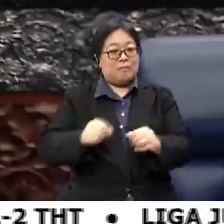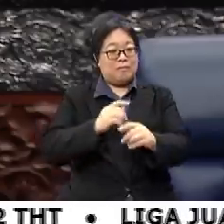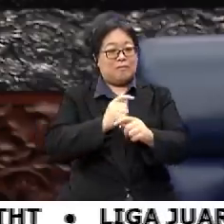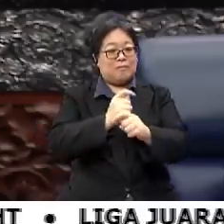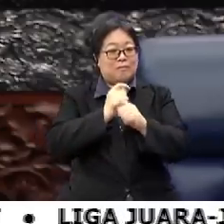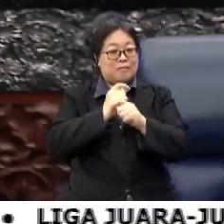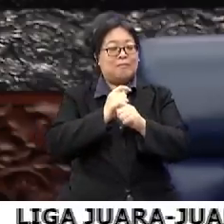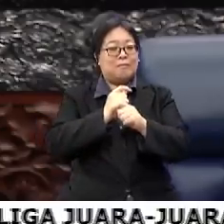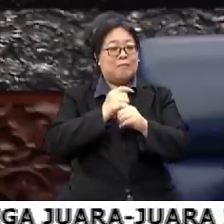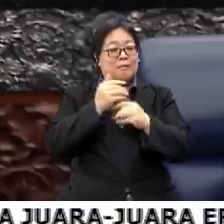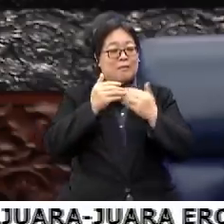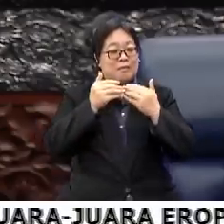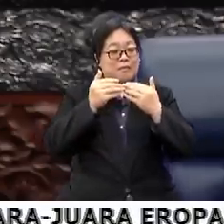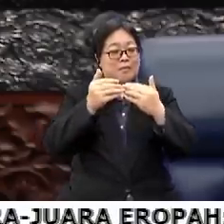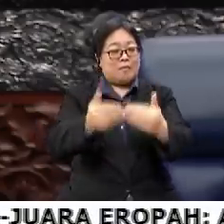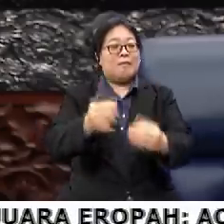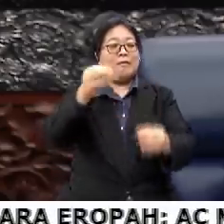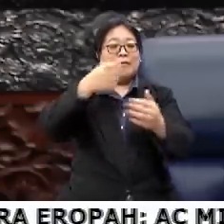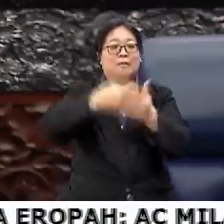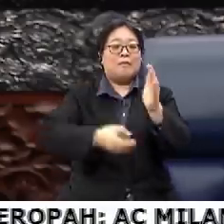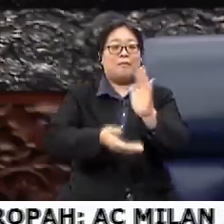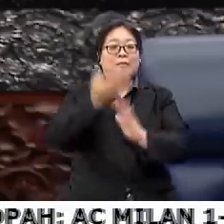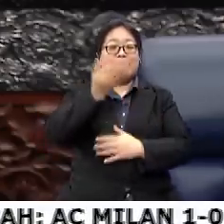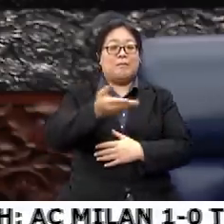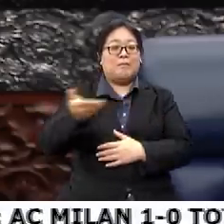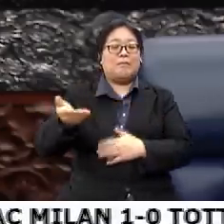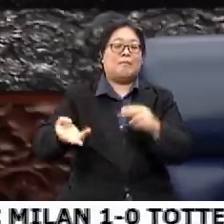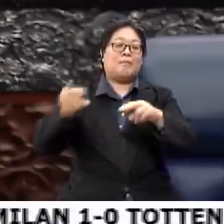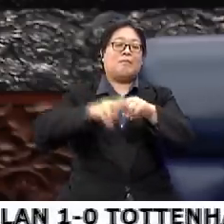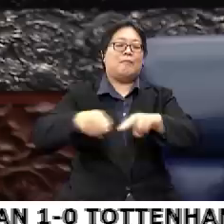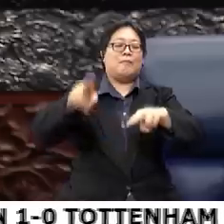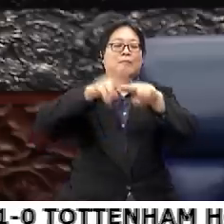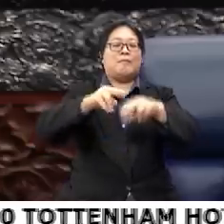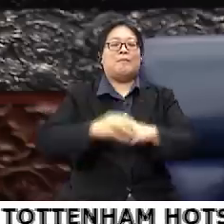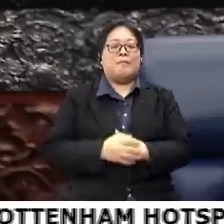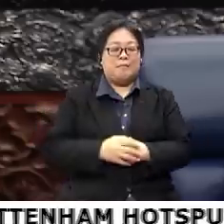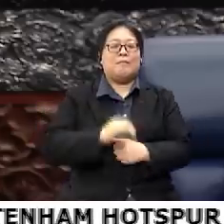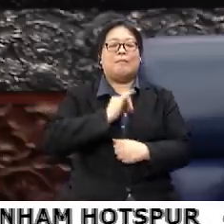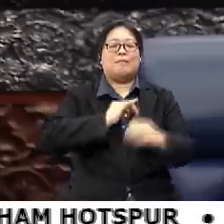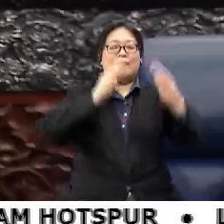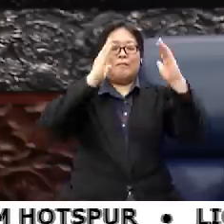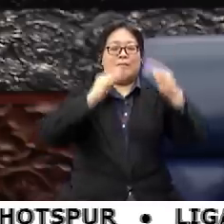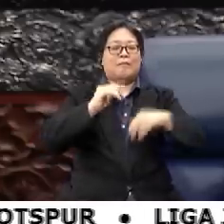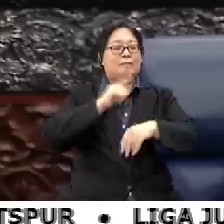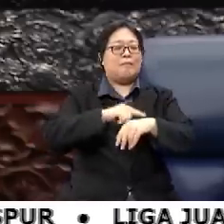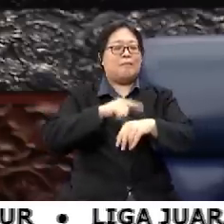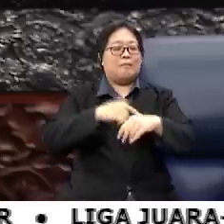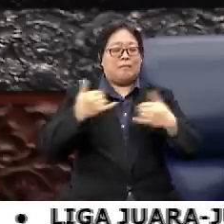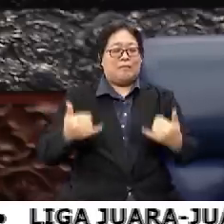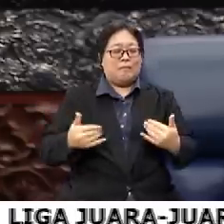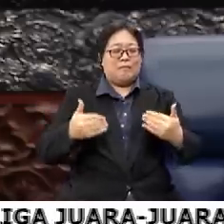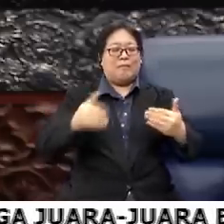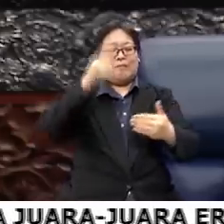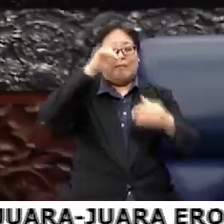bertahan sekiranya kos bahan mentah terus meningkat? Saya harap dalam masa yang terdekat ini, kerajaan dapat